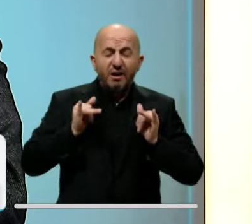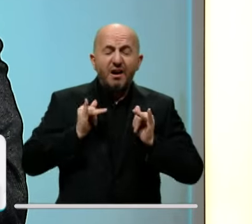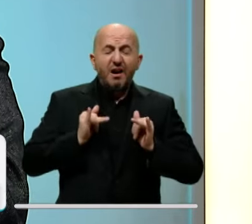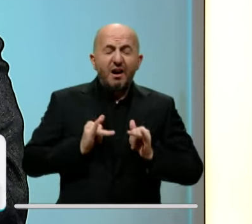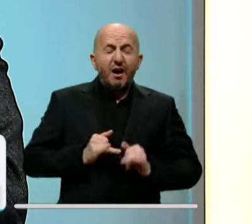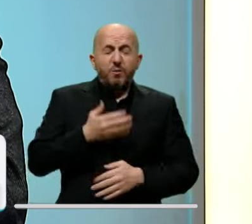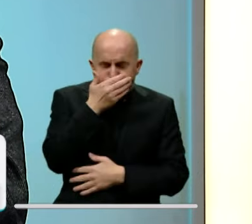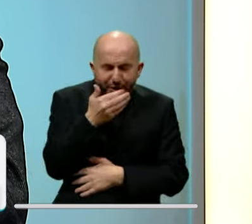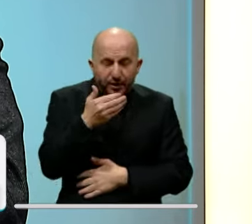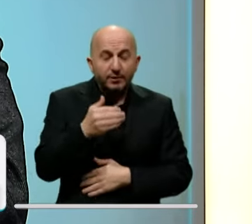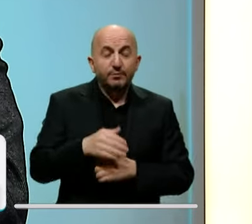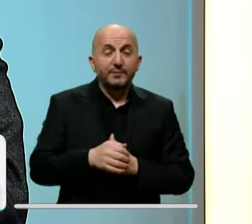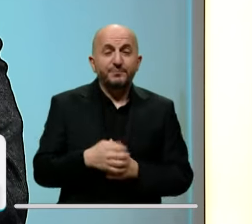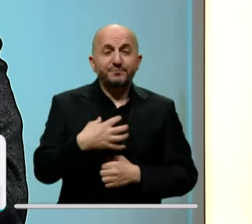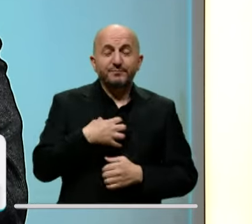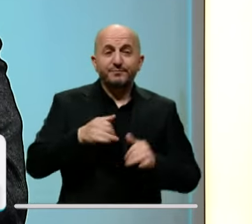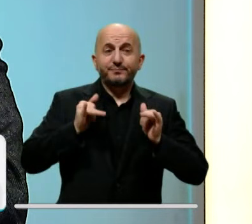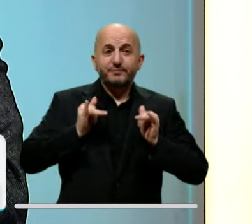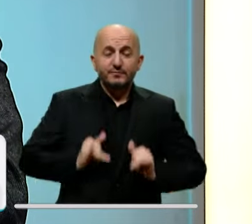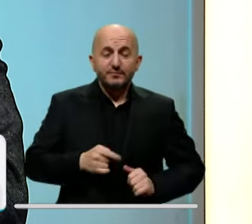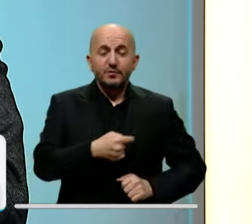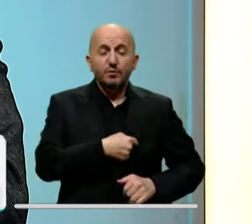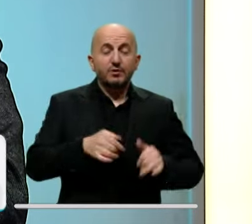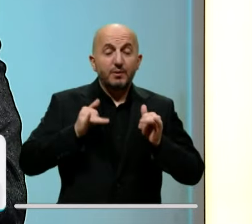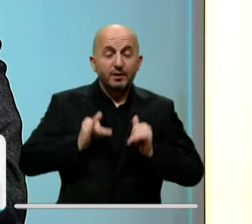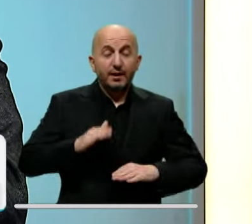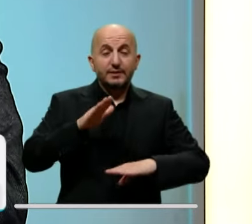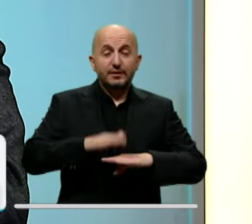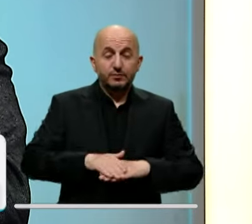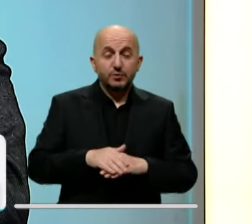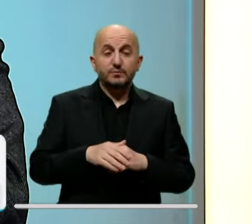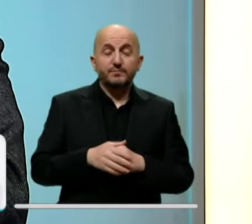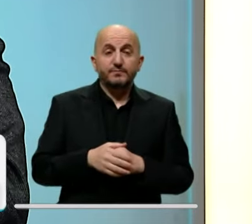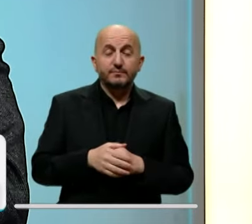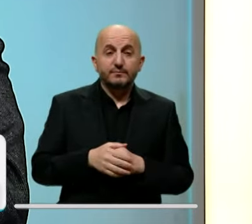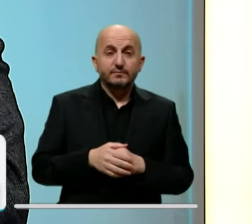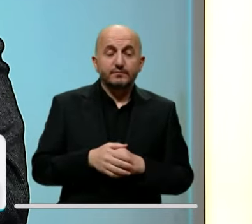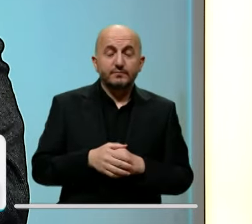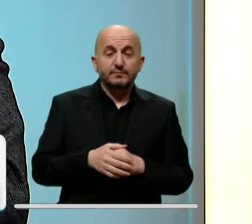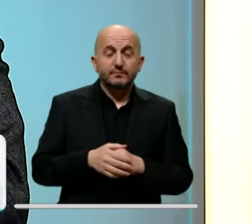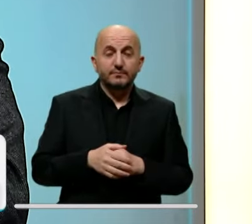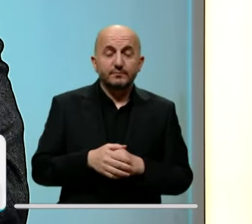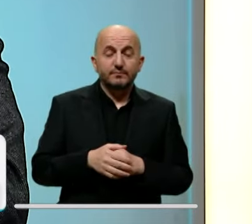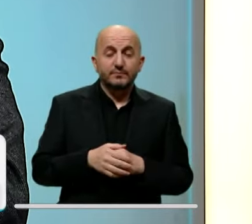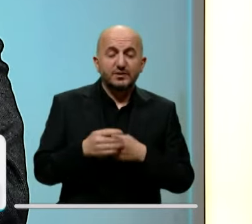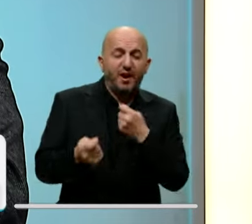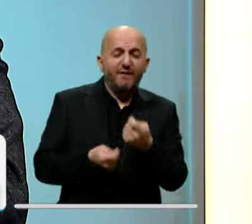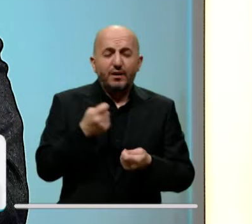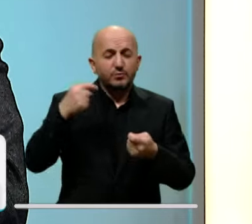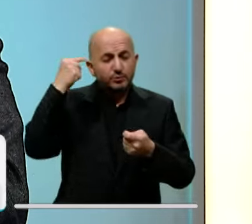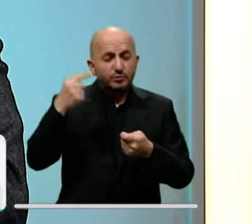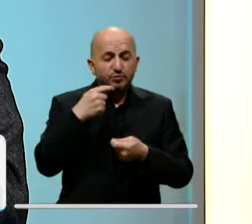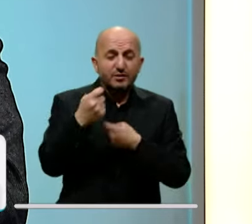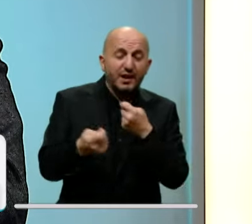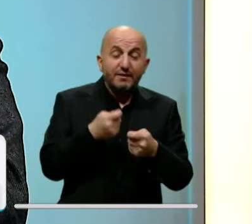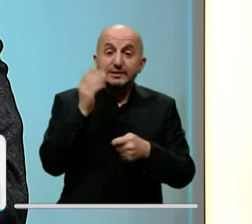rahatlatıyor kendimi rahatlatıyor gönlümü rahatlatıyor şeklinde bir Eee tavra düşünceye